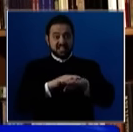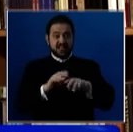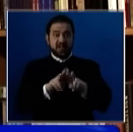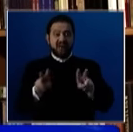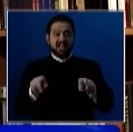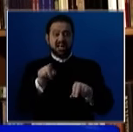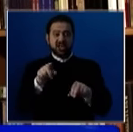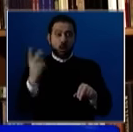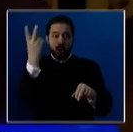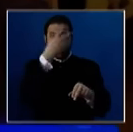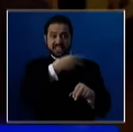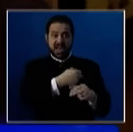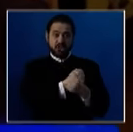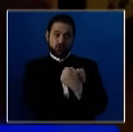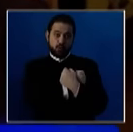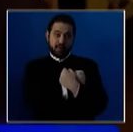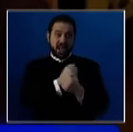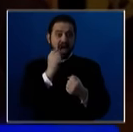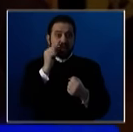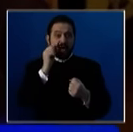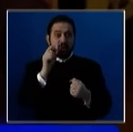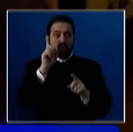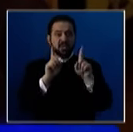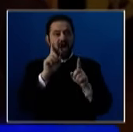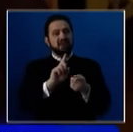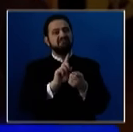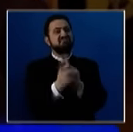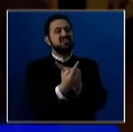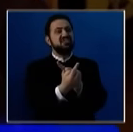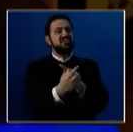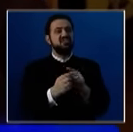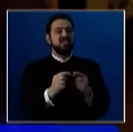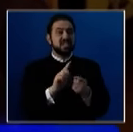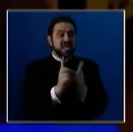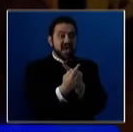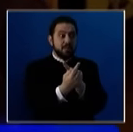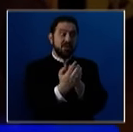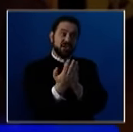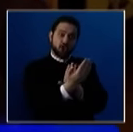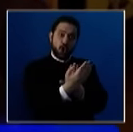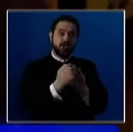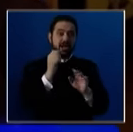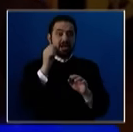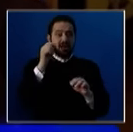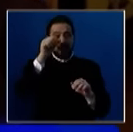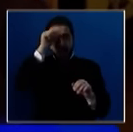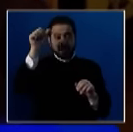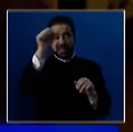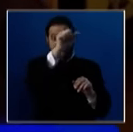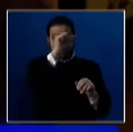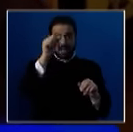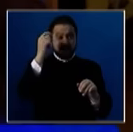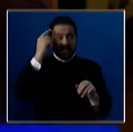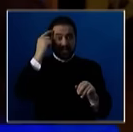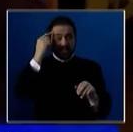tatălui. Dacă te întorci la Tatăl având nădejdea în iubirea